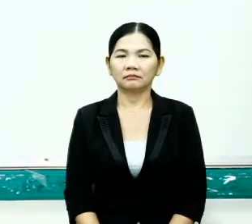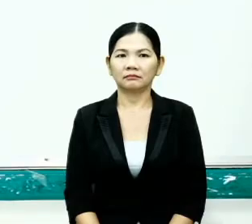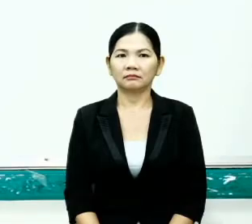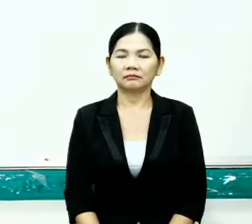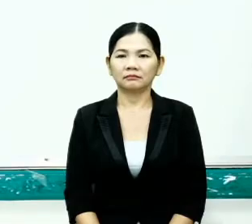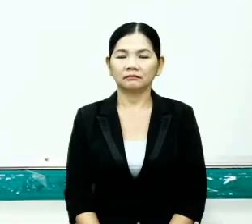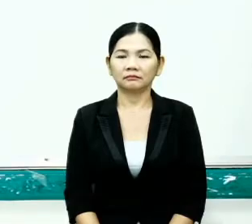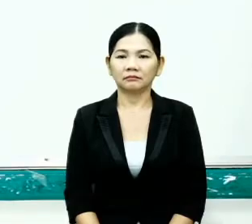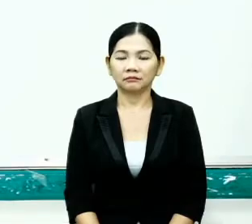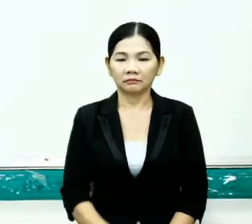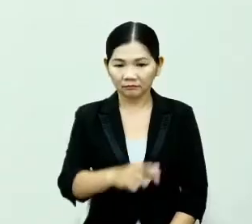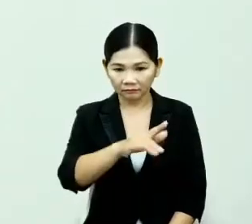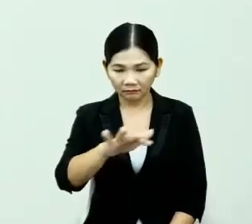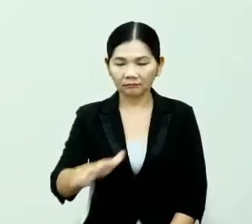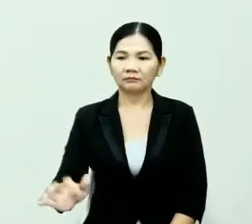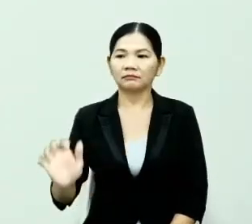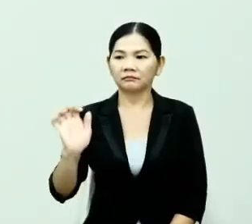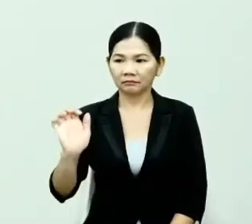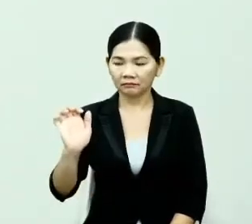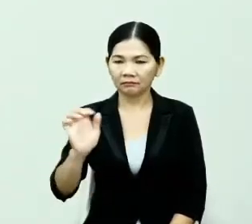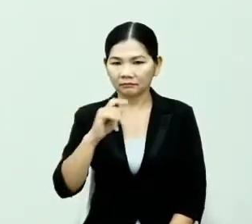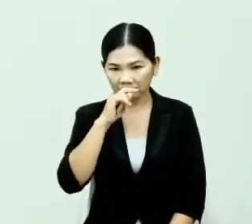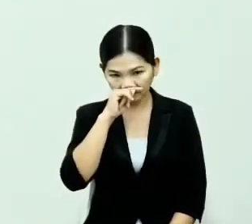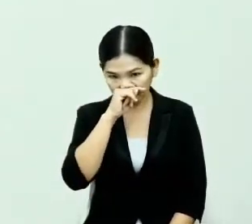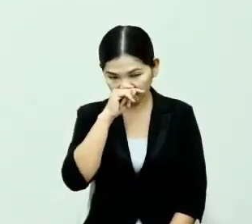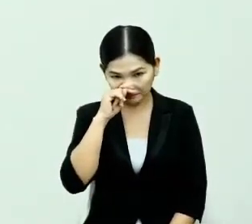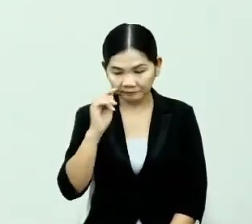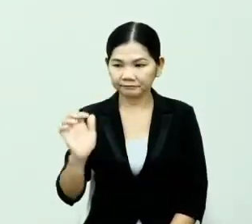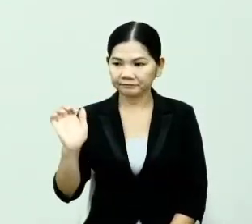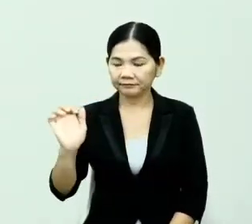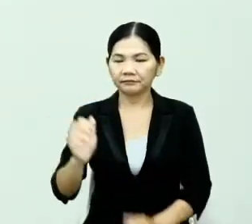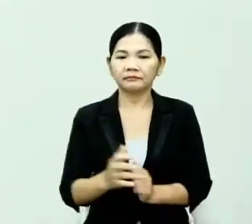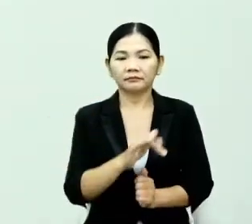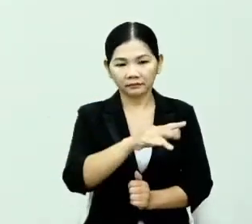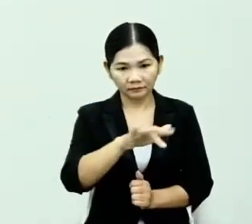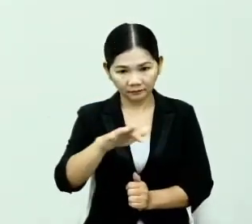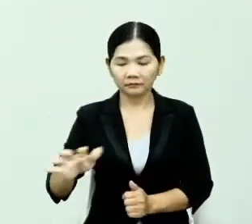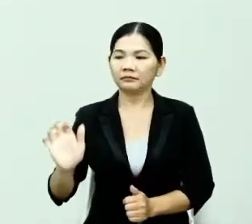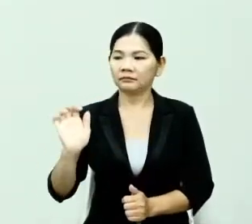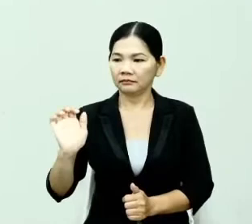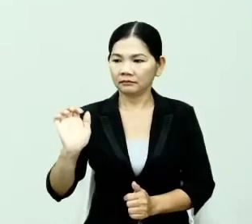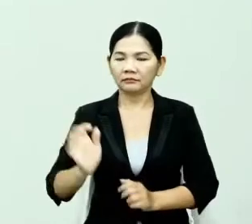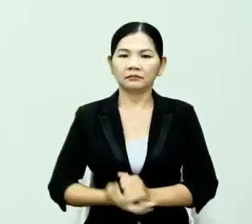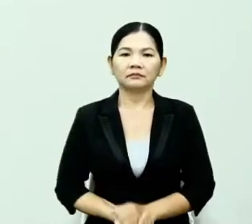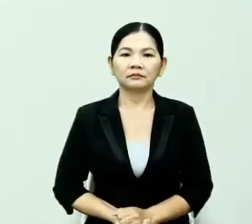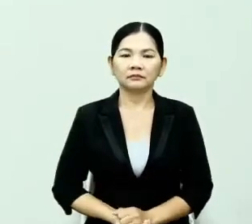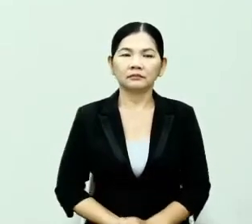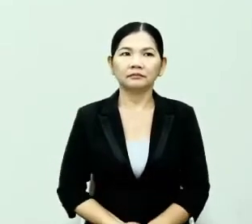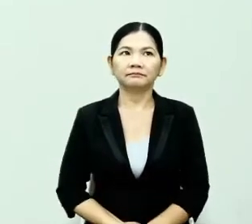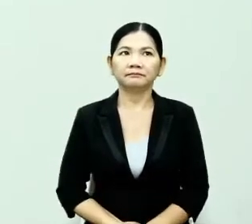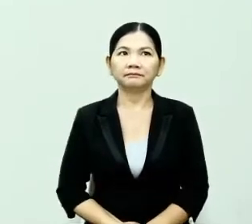ចានេះគឺអក្សរចម្ដងទៀតណាចា